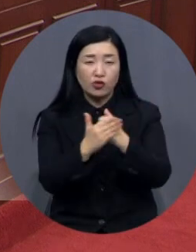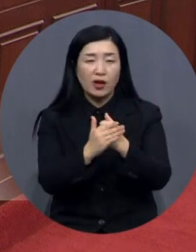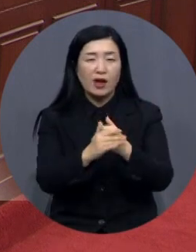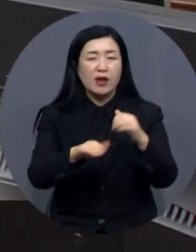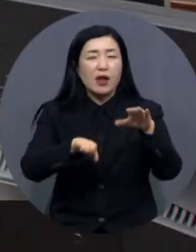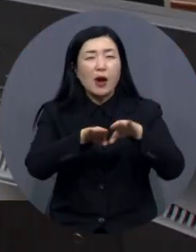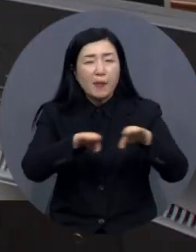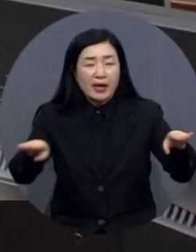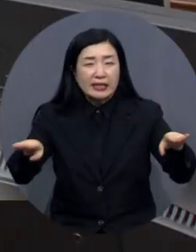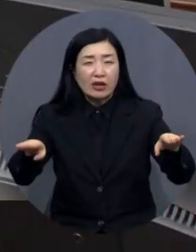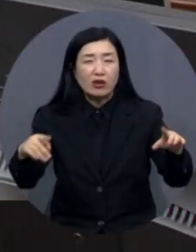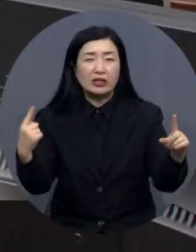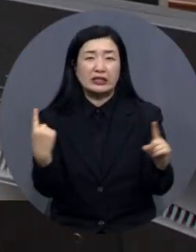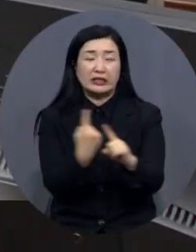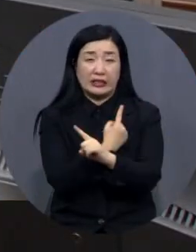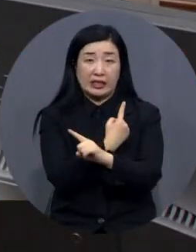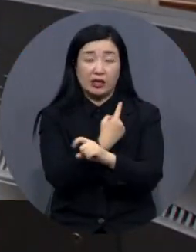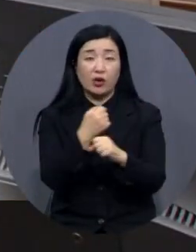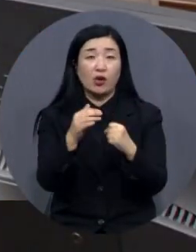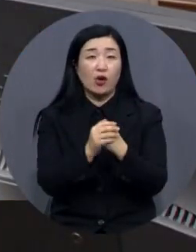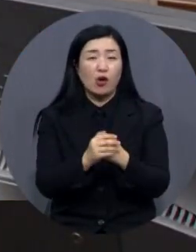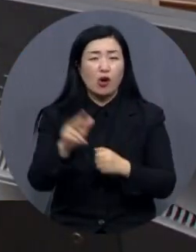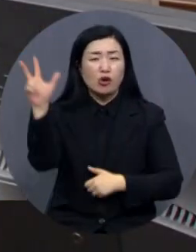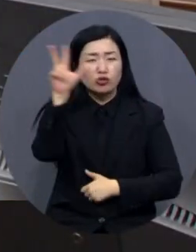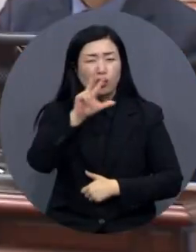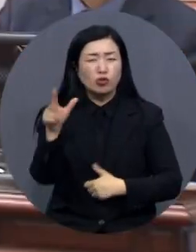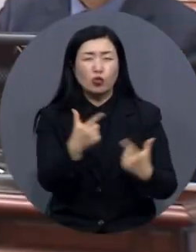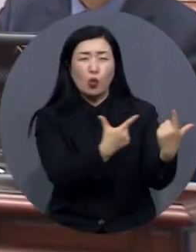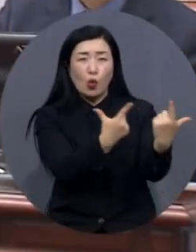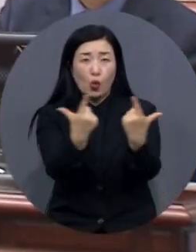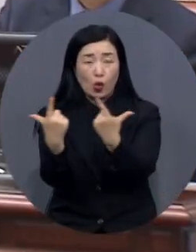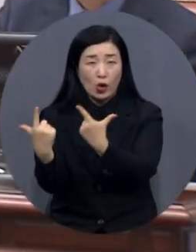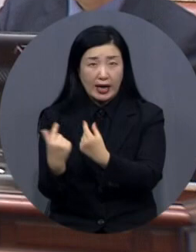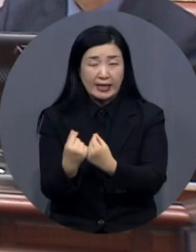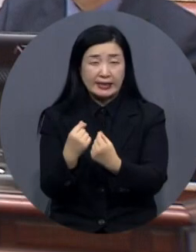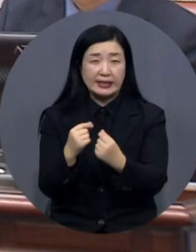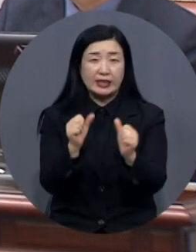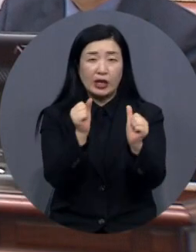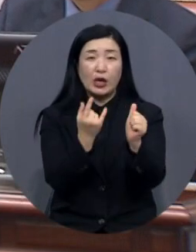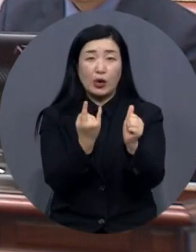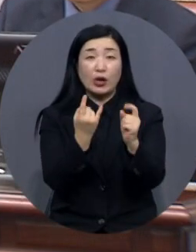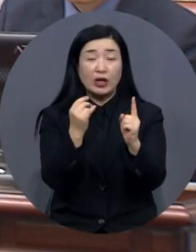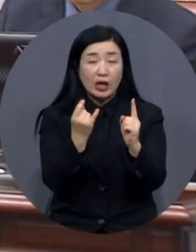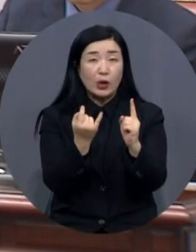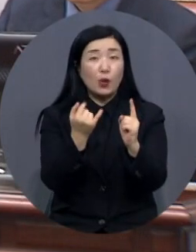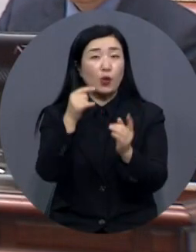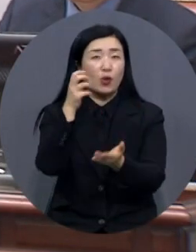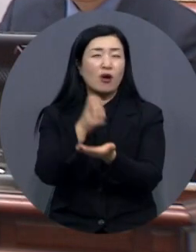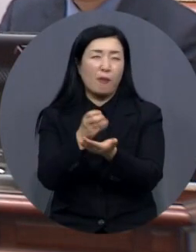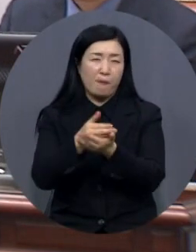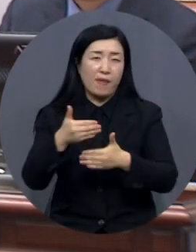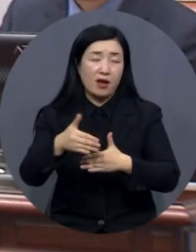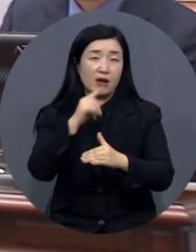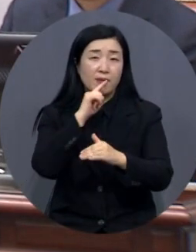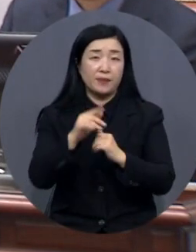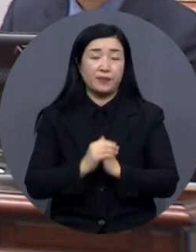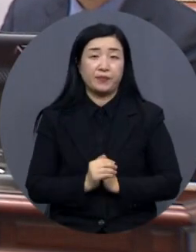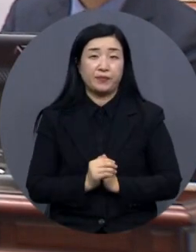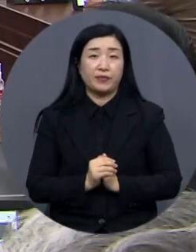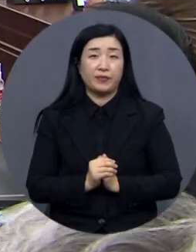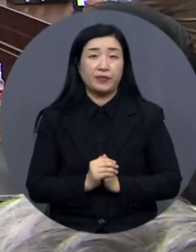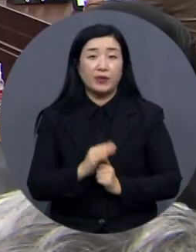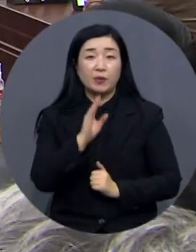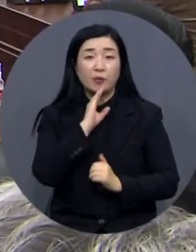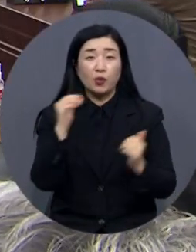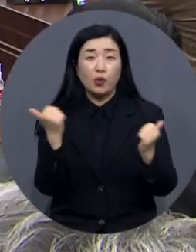위한 시행령 개정과 전국 시행 촉구 결의안을 만장일치로 가결해 채택했습니다. 도의회